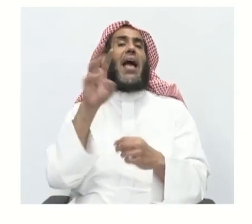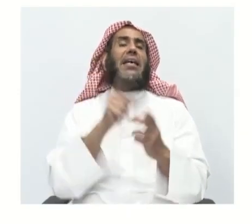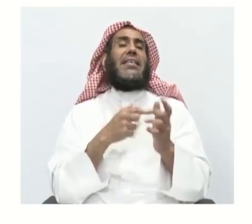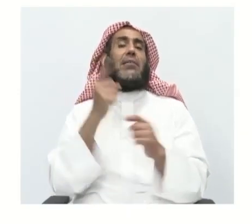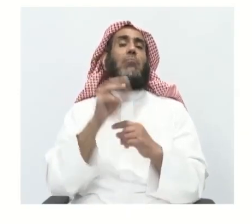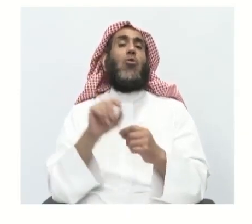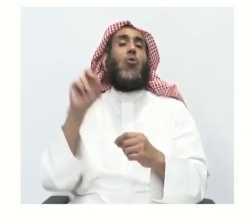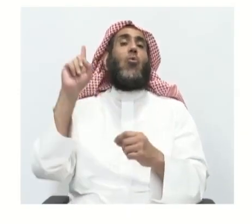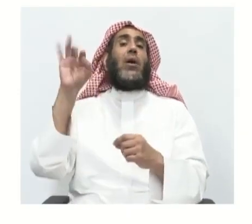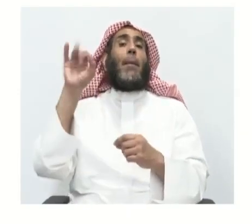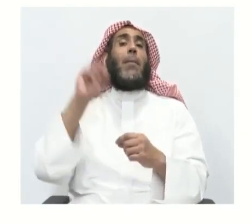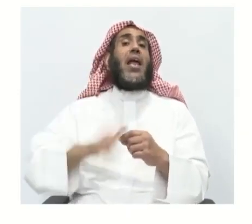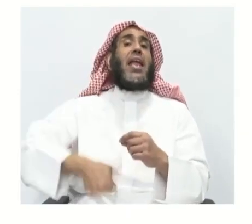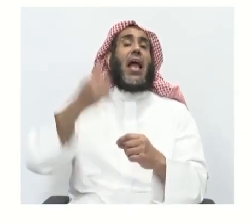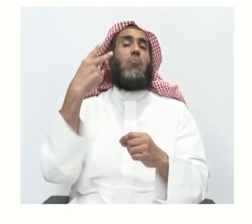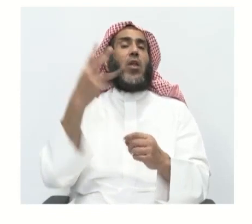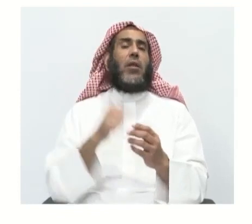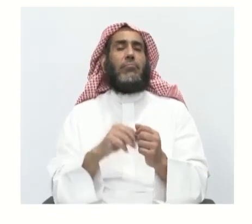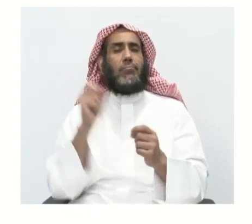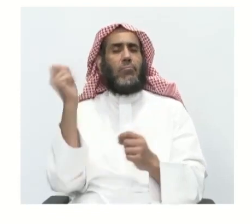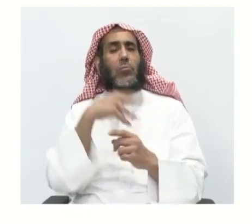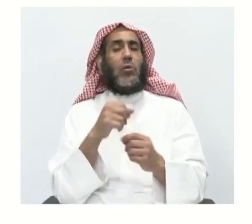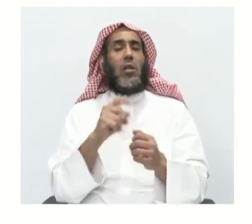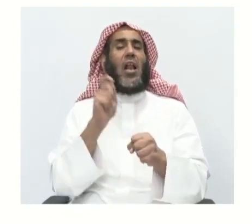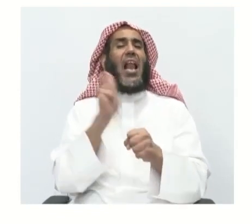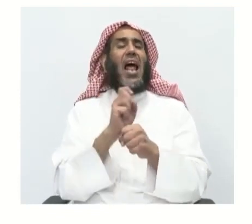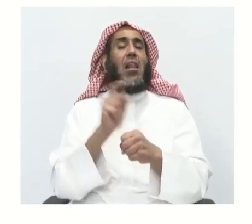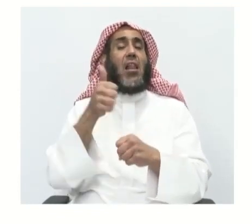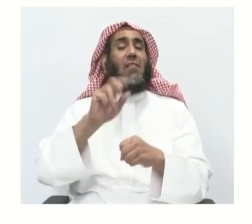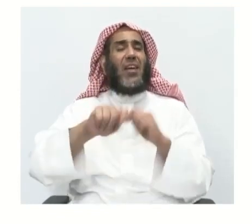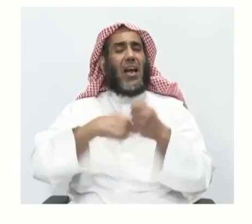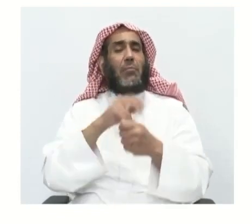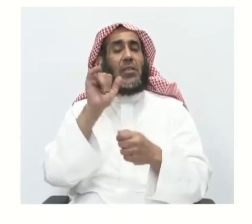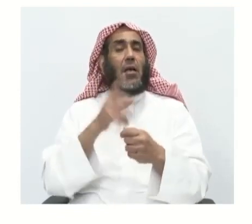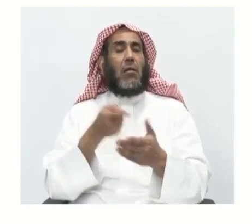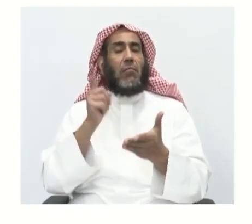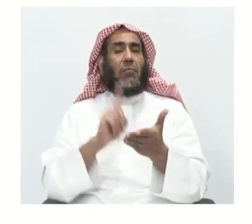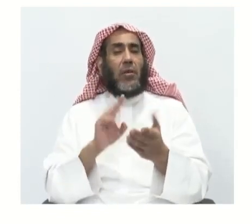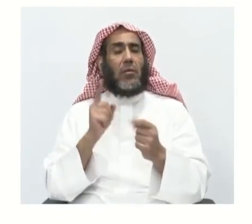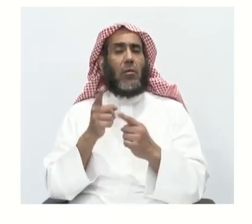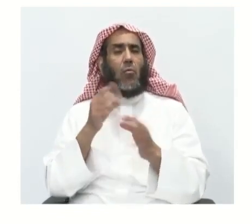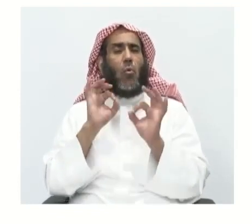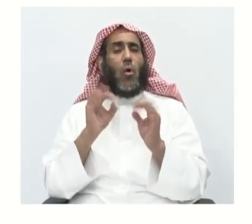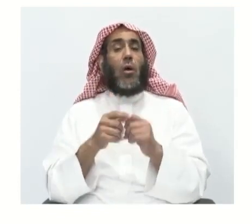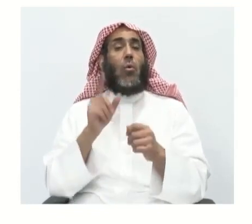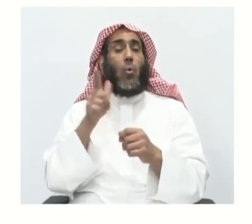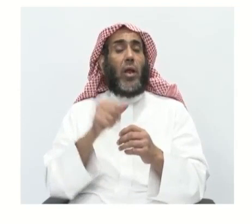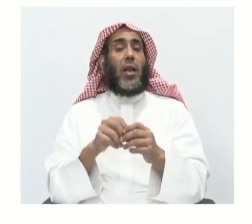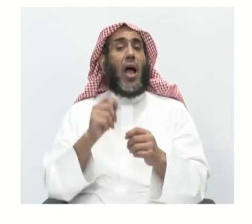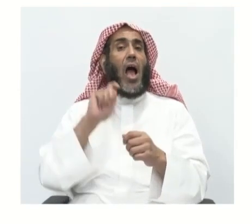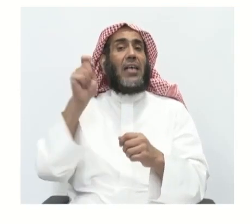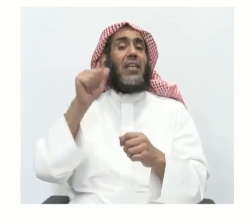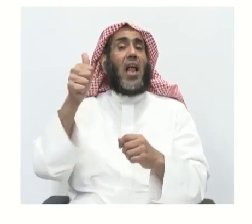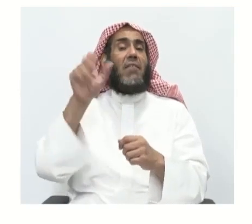ورمي ايضا هنا للمثنى تجد الالف قد انقلبت ياء ولذلك فان ان ق فذك قلنا ان اصل